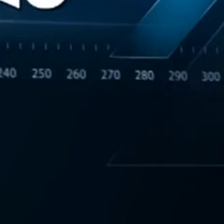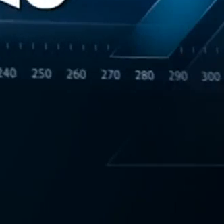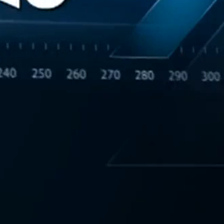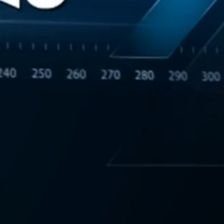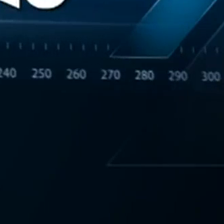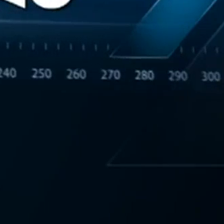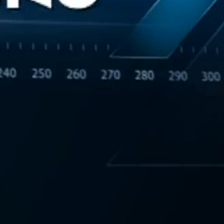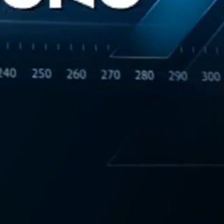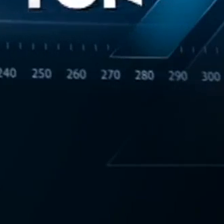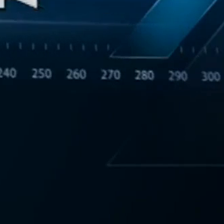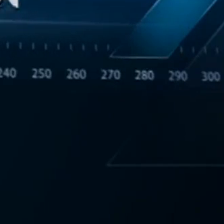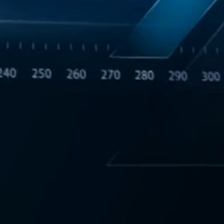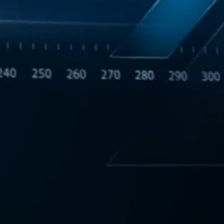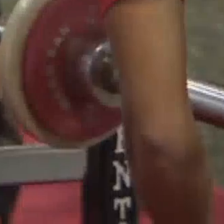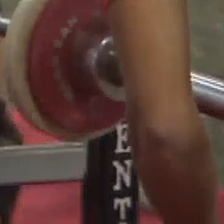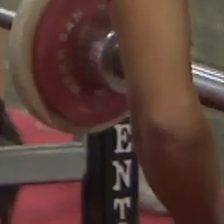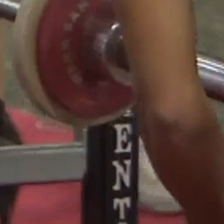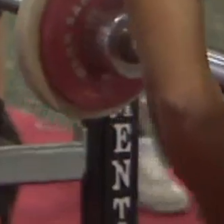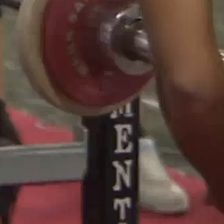Haber turu yazdı.